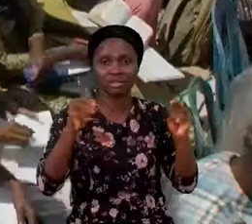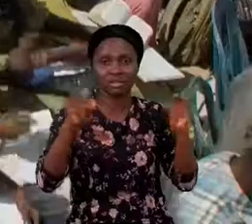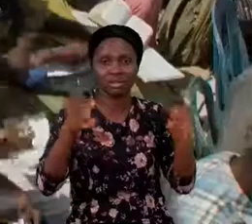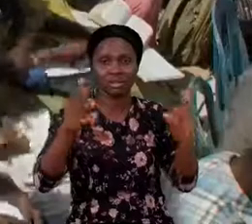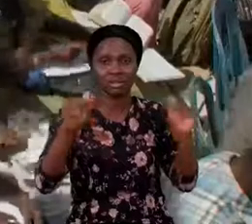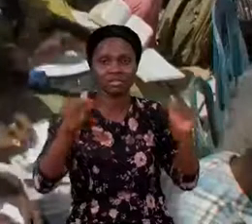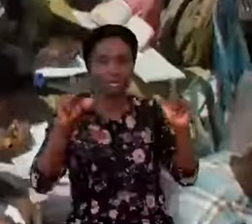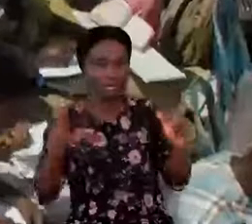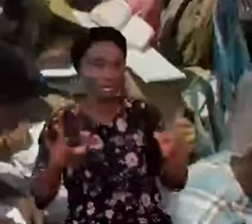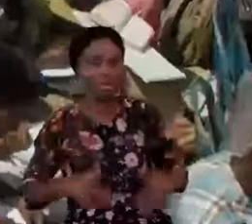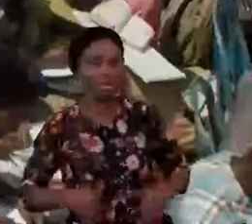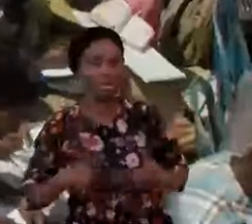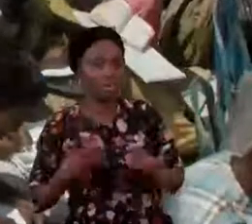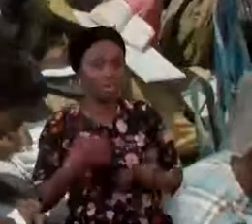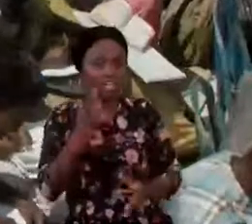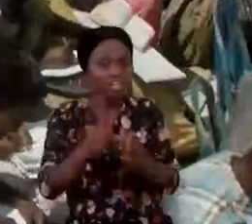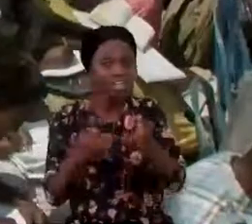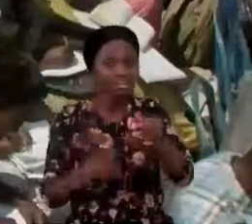2 Timothée 2,